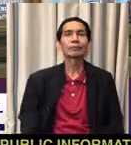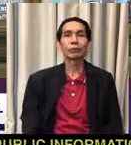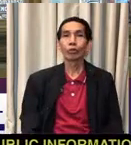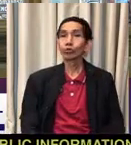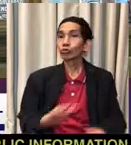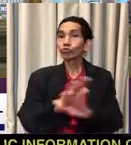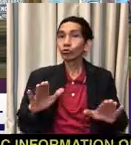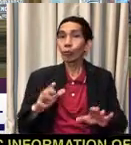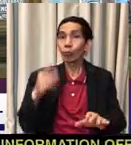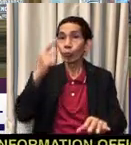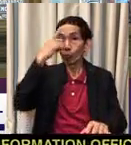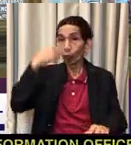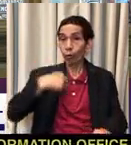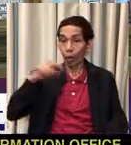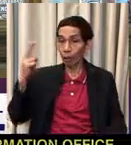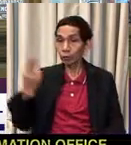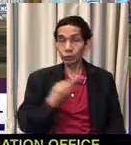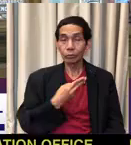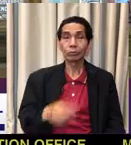Wag nang para sa atin.